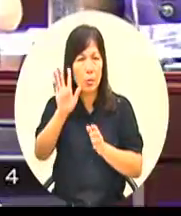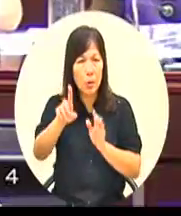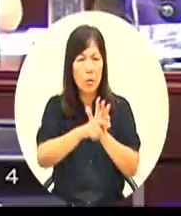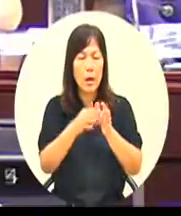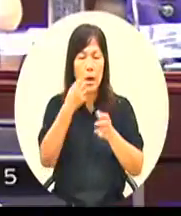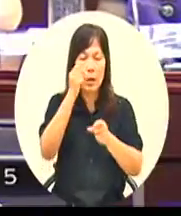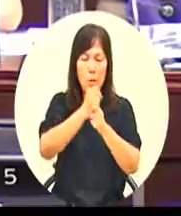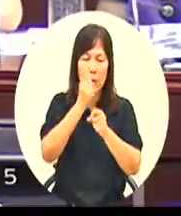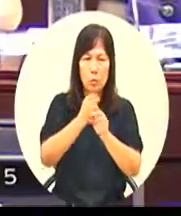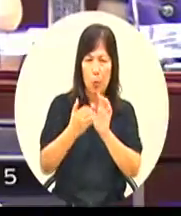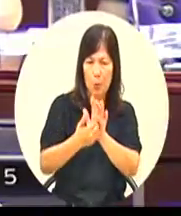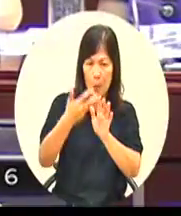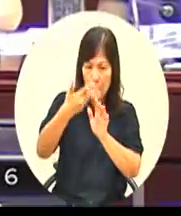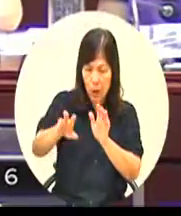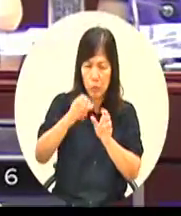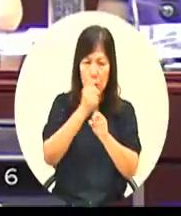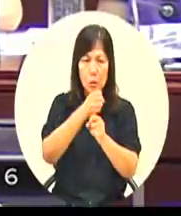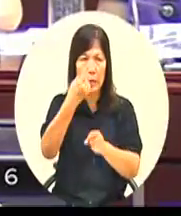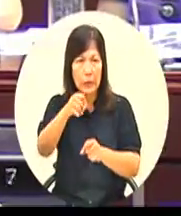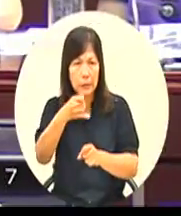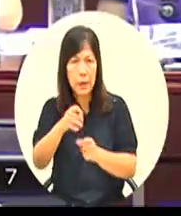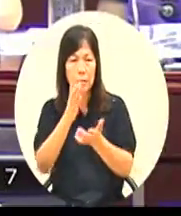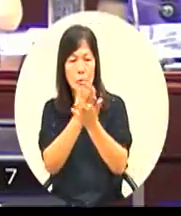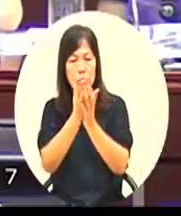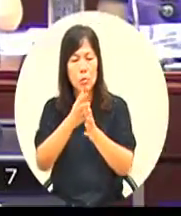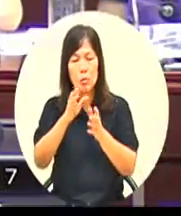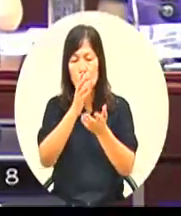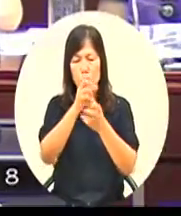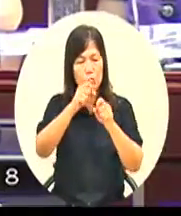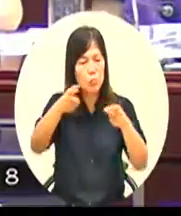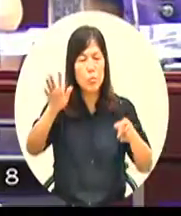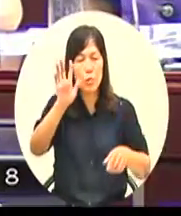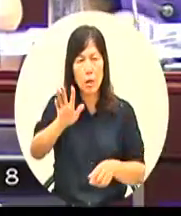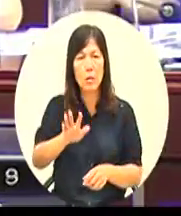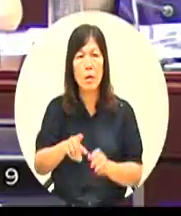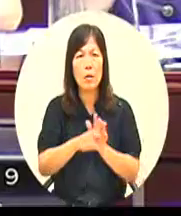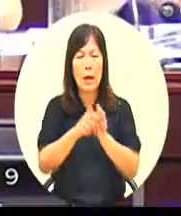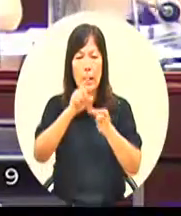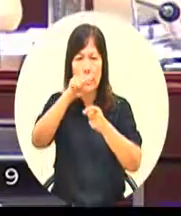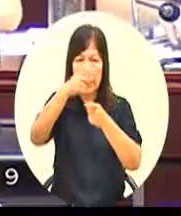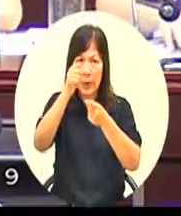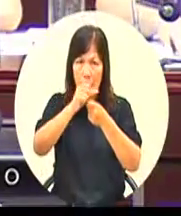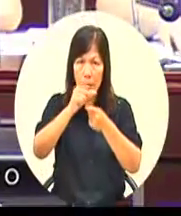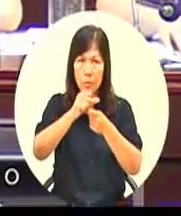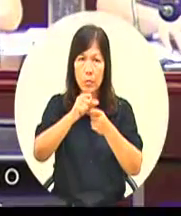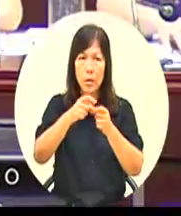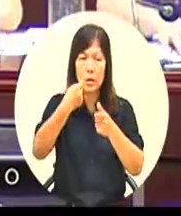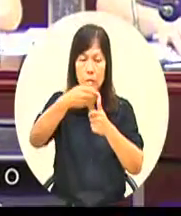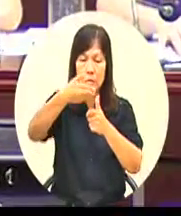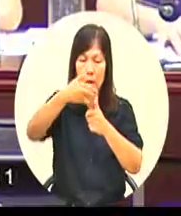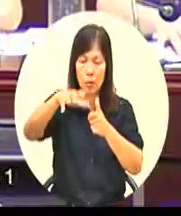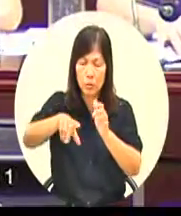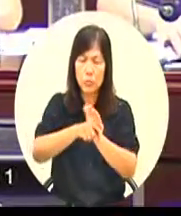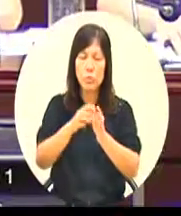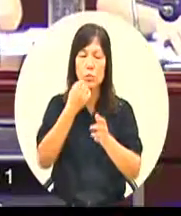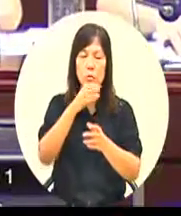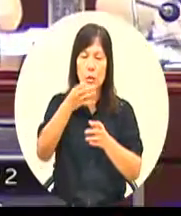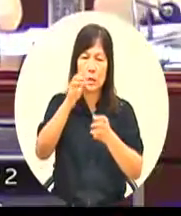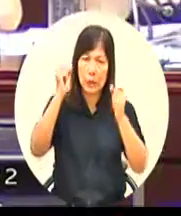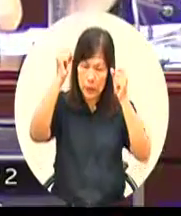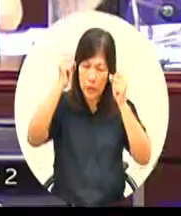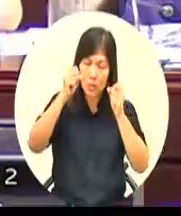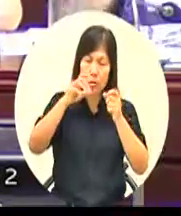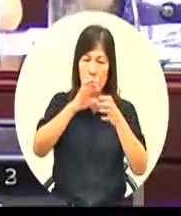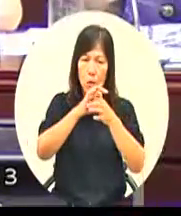防水层没有做好等等的问题，真的不一而足。但是以105年来说，教育局编的就是体育相关的